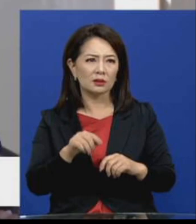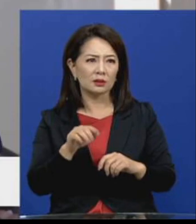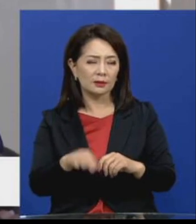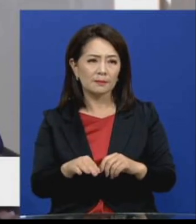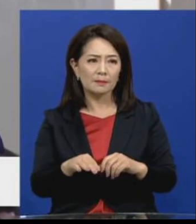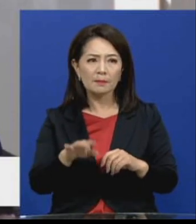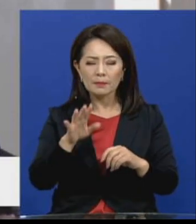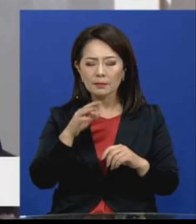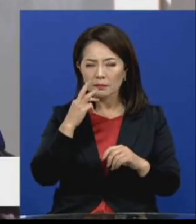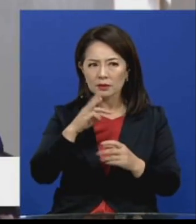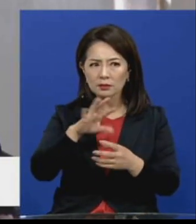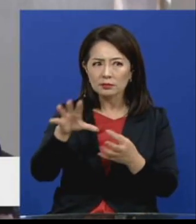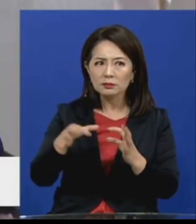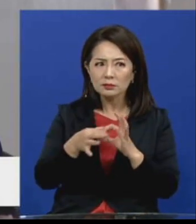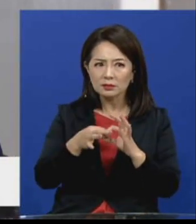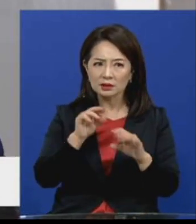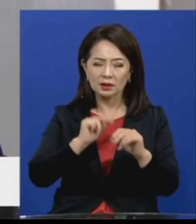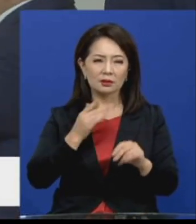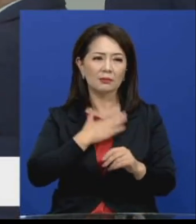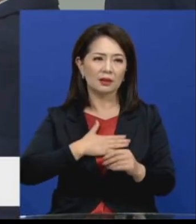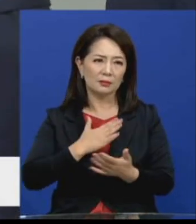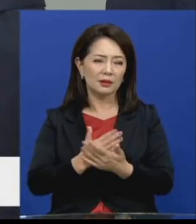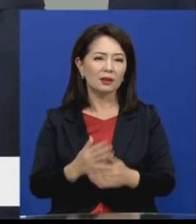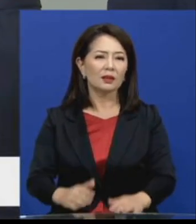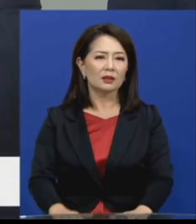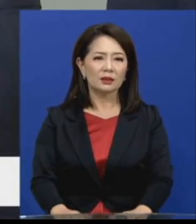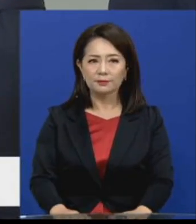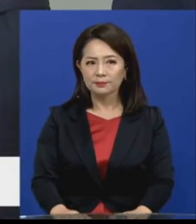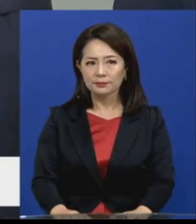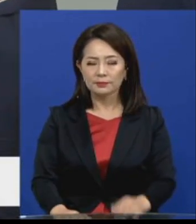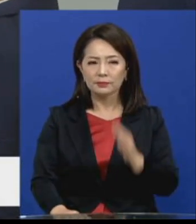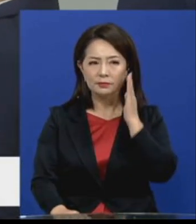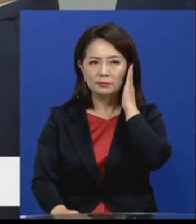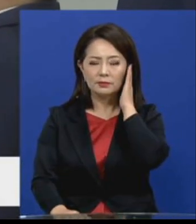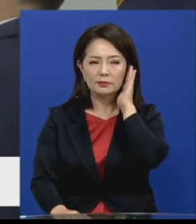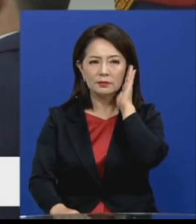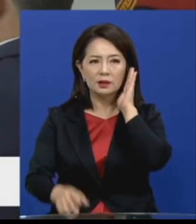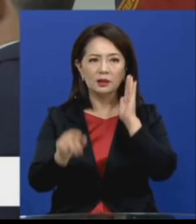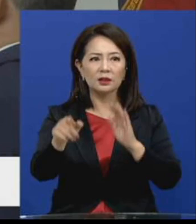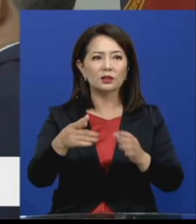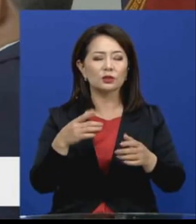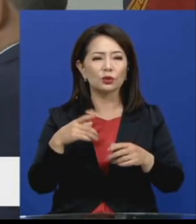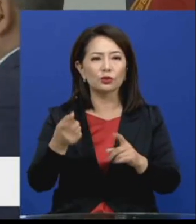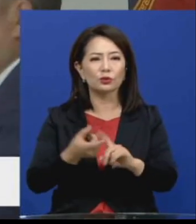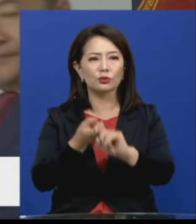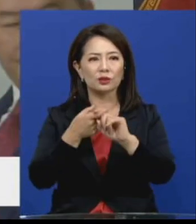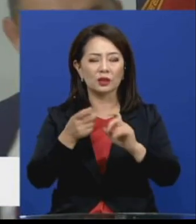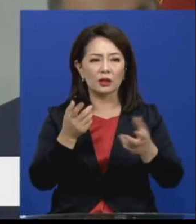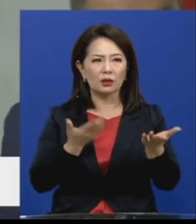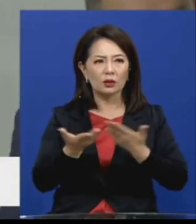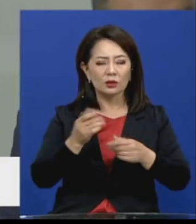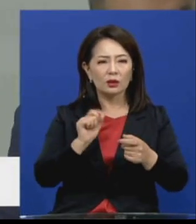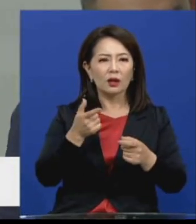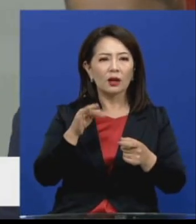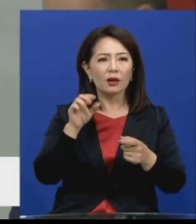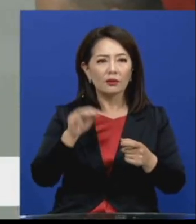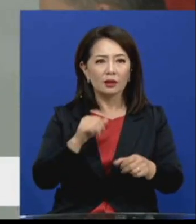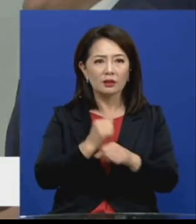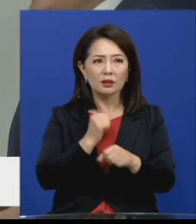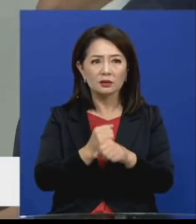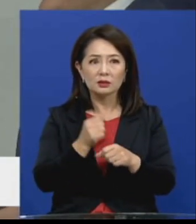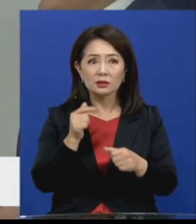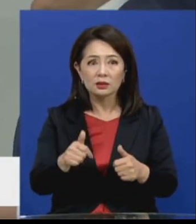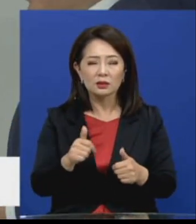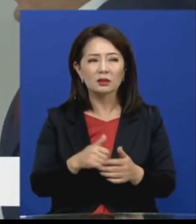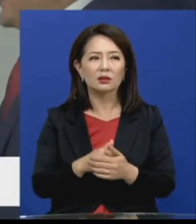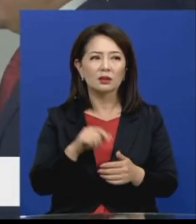одоо гавьяатаар одоо шагнасан маш их баярлалаа. Мөн Монгол Улсын худалдааны гавьяат ажилтан цолоор Monitor компани захирал Алтан